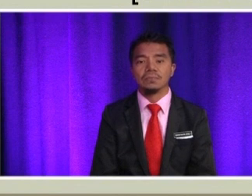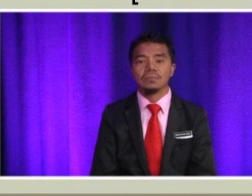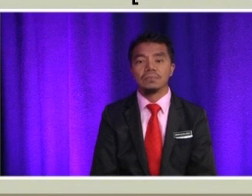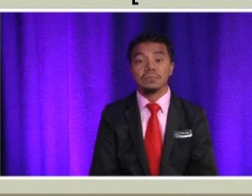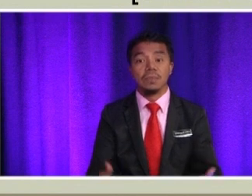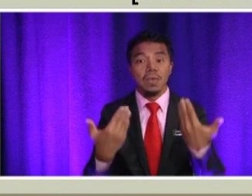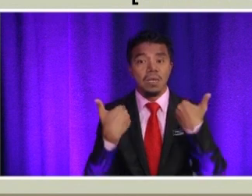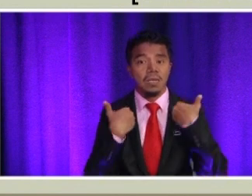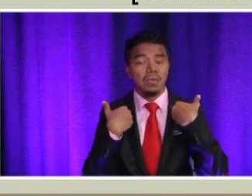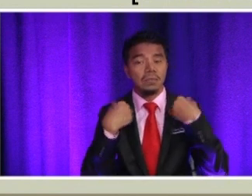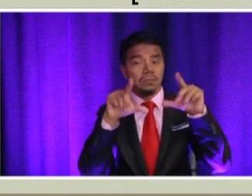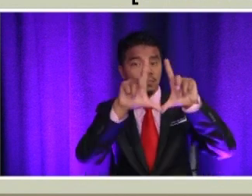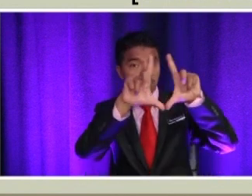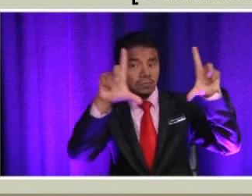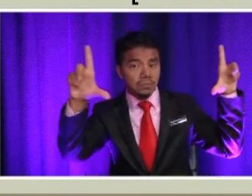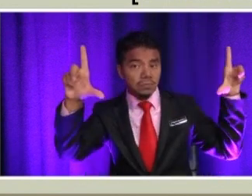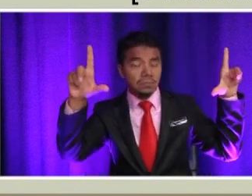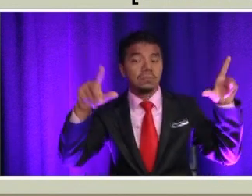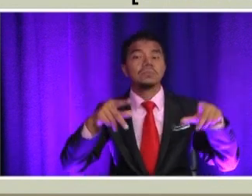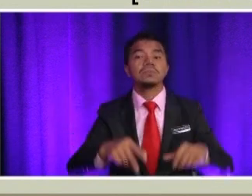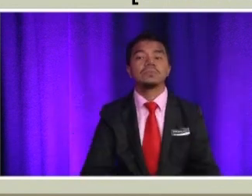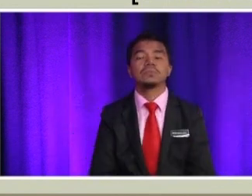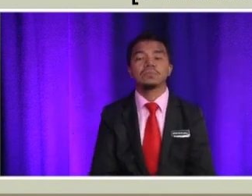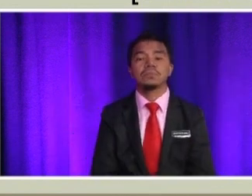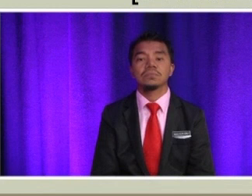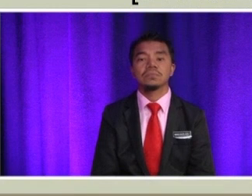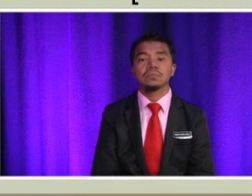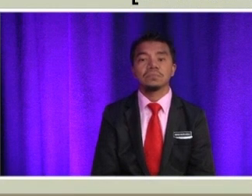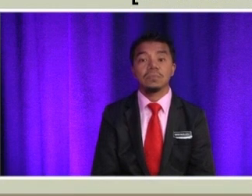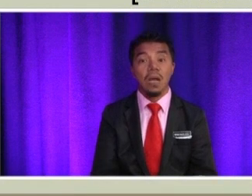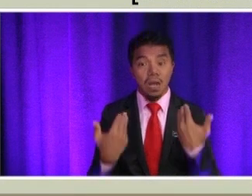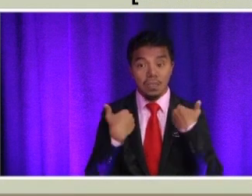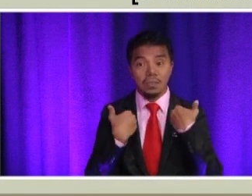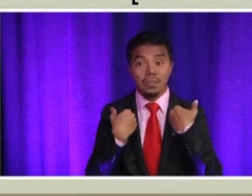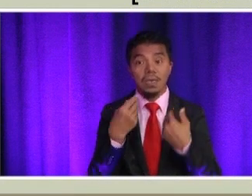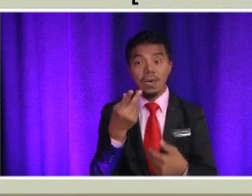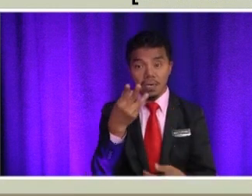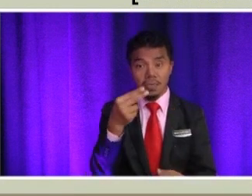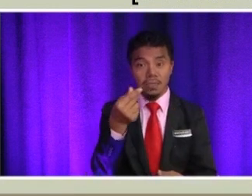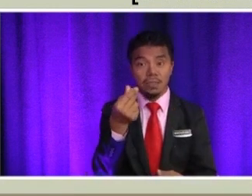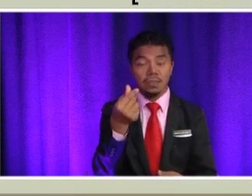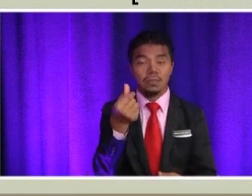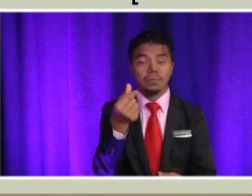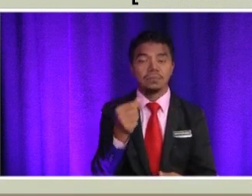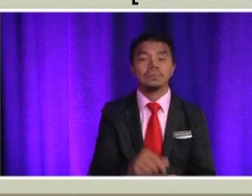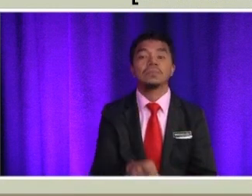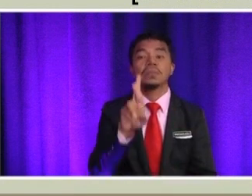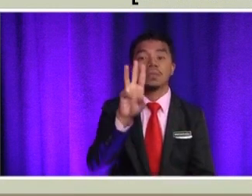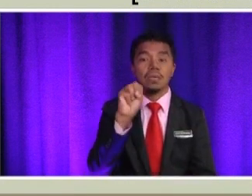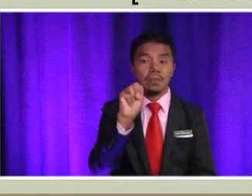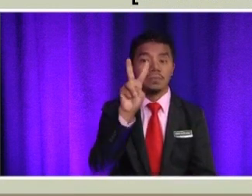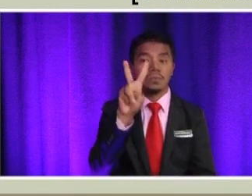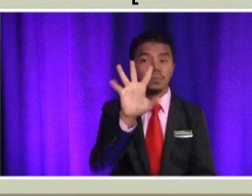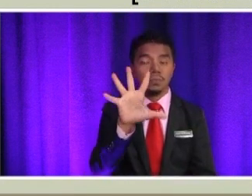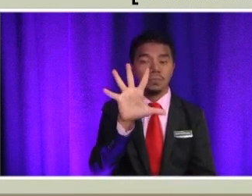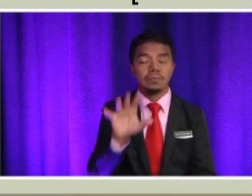tu ada dinyatakan ada package A RM25 seorang yang mengandungi menu